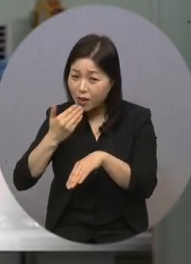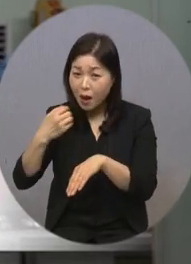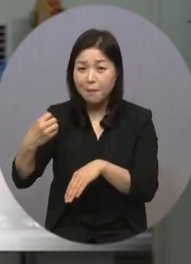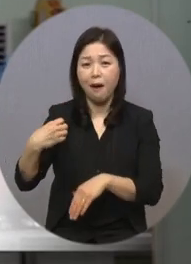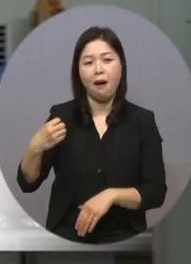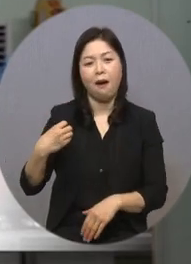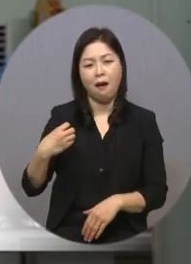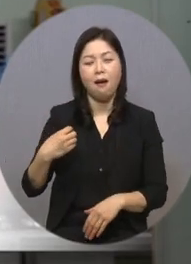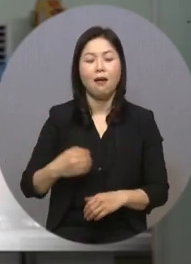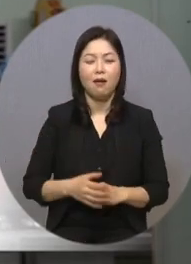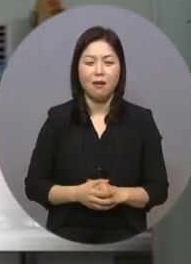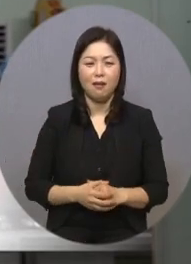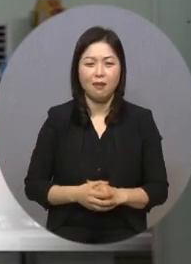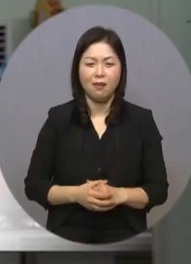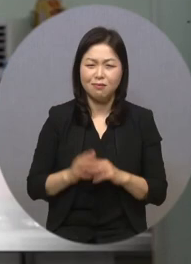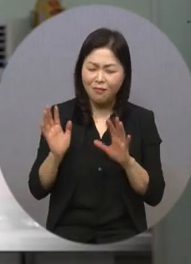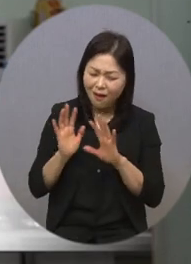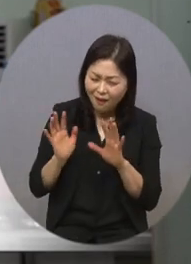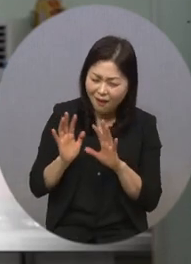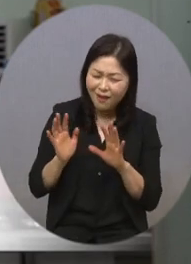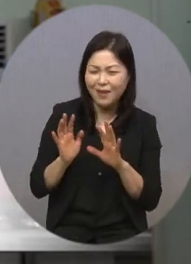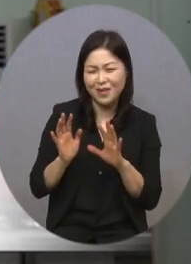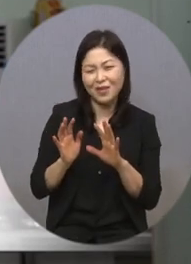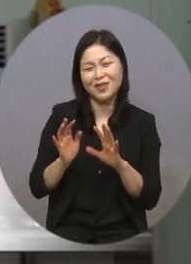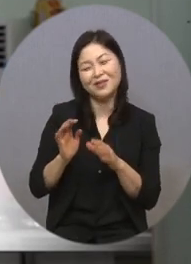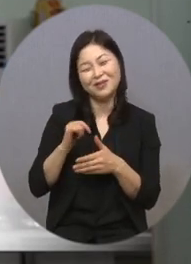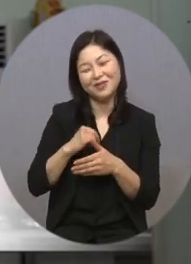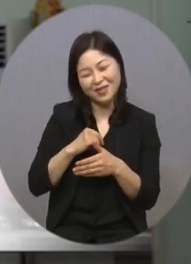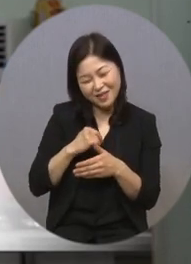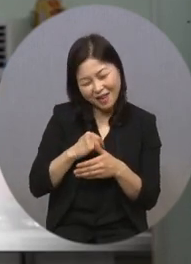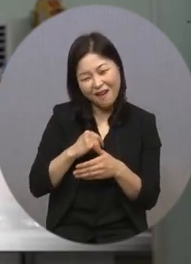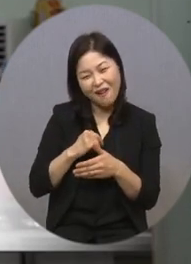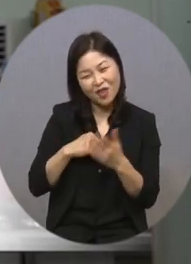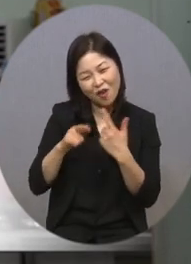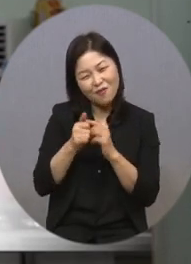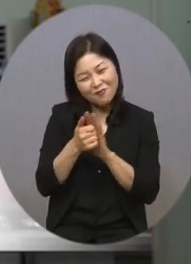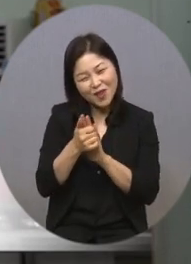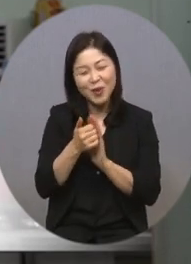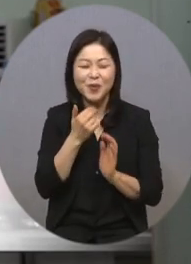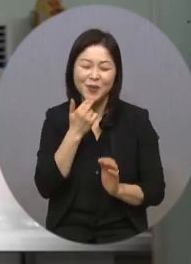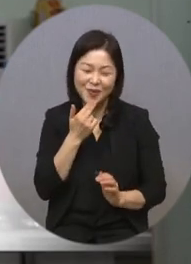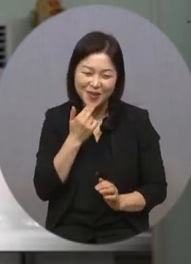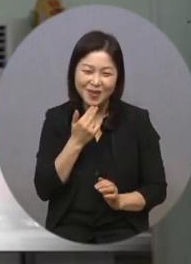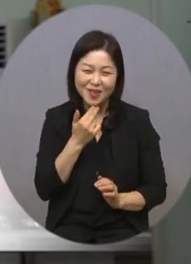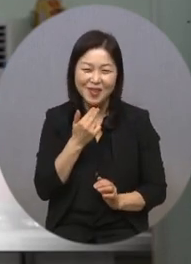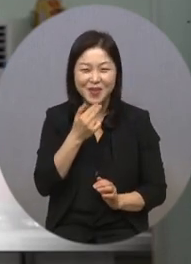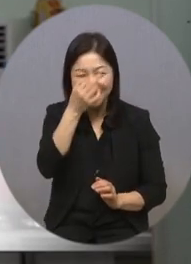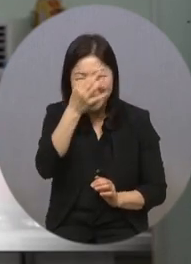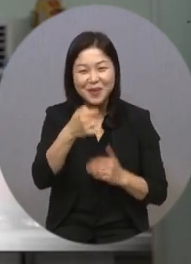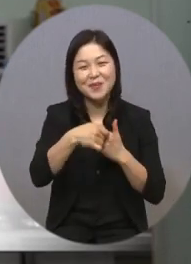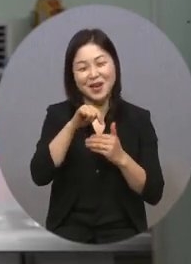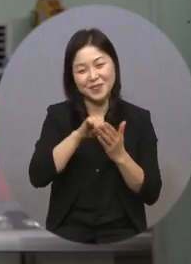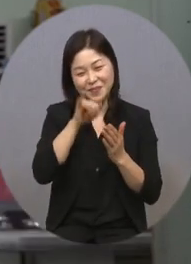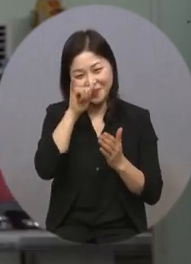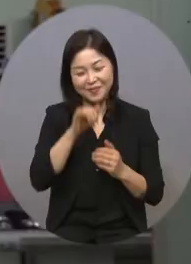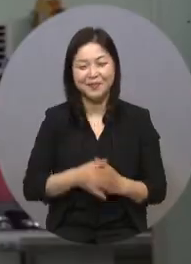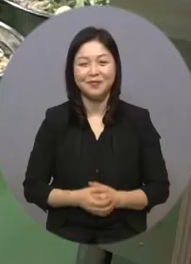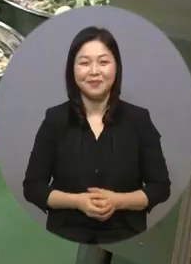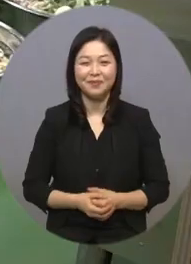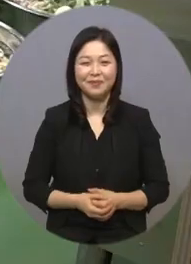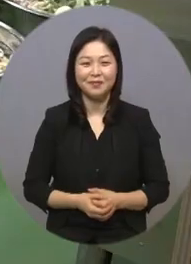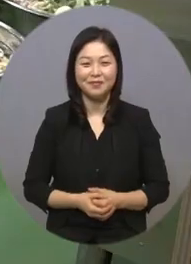먹었다고 이런 말씀들을 너무 많이 해주셔서 저희들이 오히려 좀 송구스러운 마음도 있곤